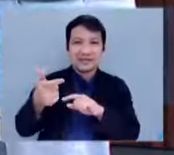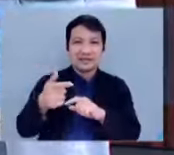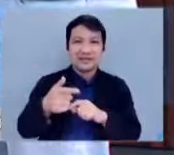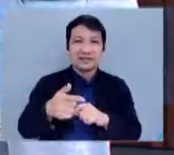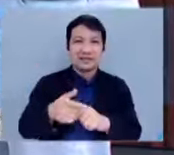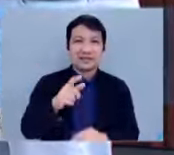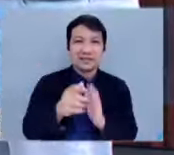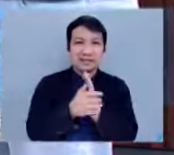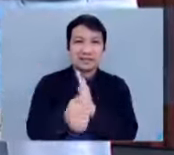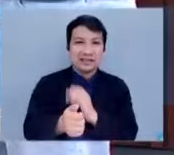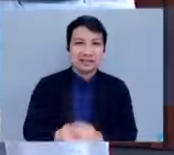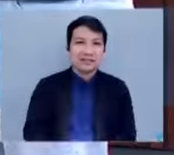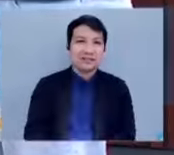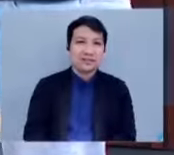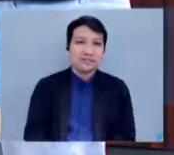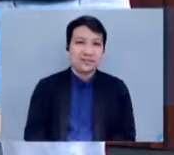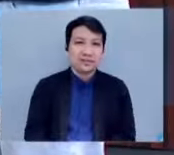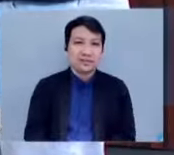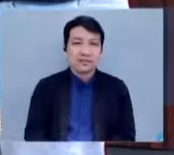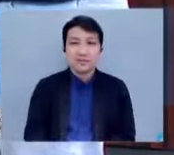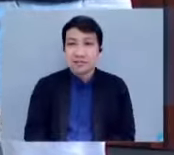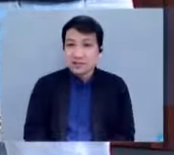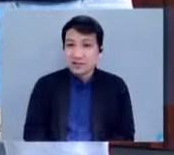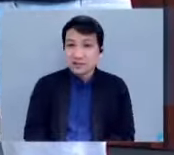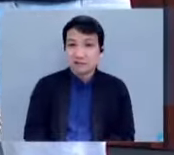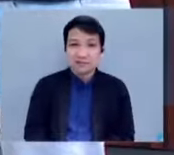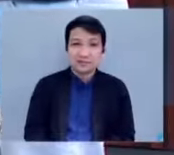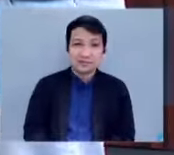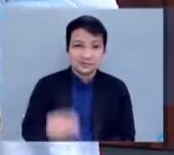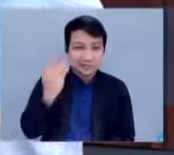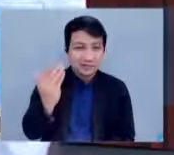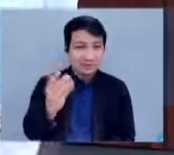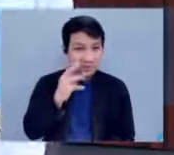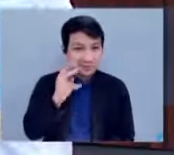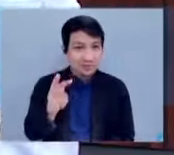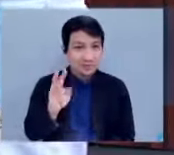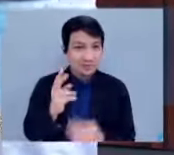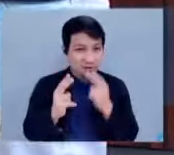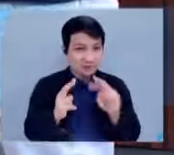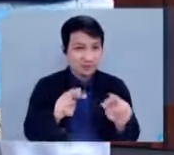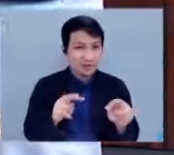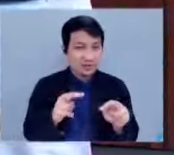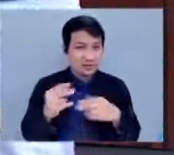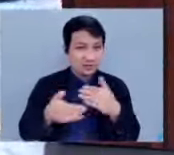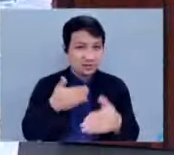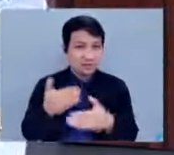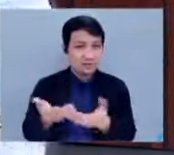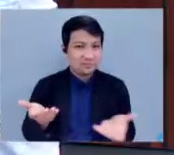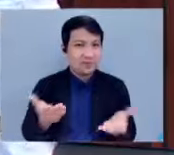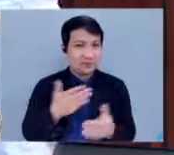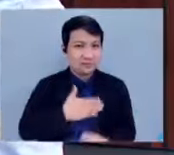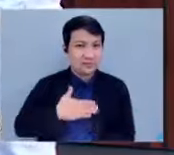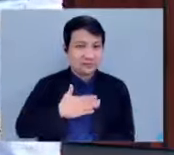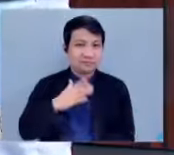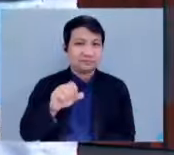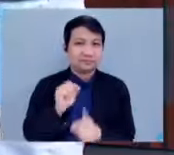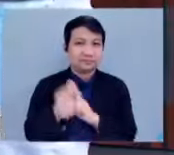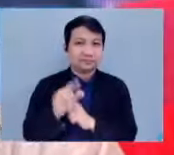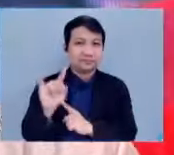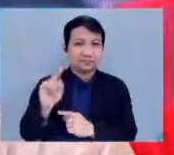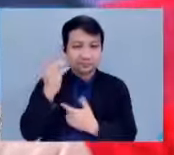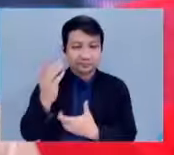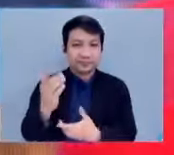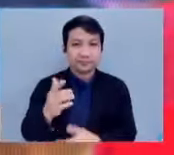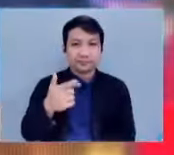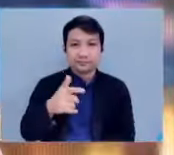yun skill yun datin Ito na lang maraming gusto pang mapanood ka makita ka makita ang proseso mo please all your social media accounts at kung may gigs